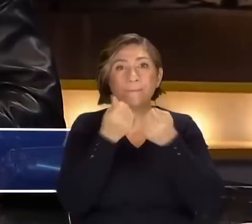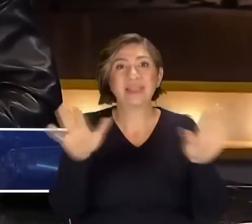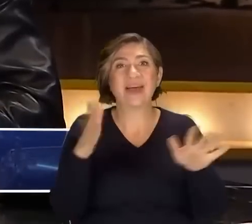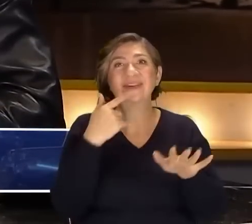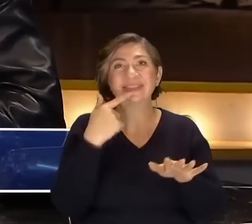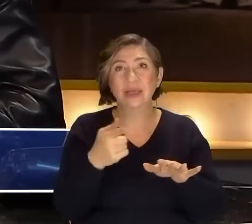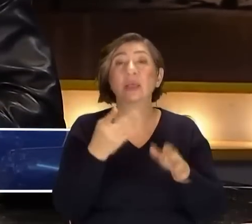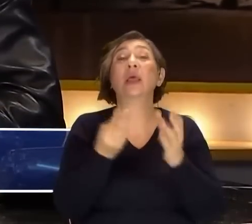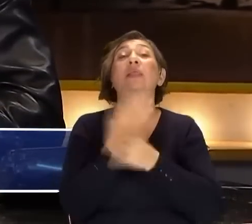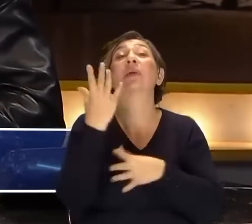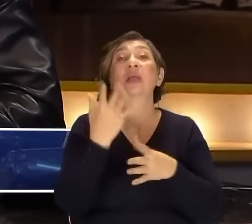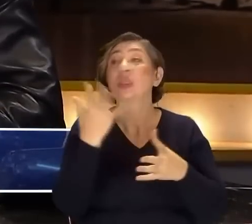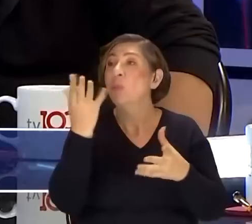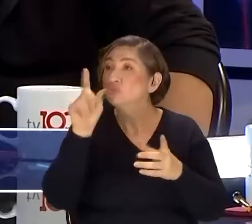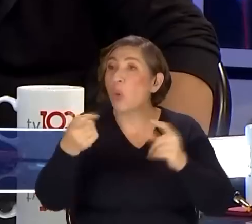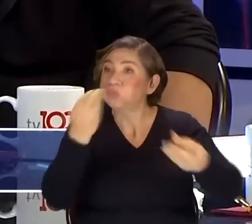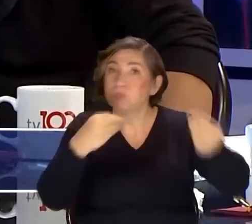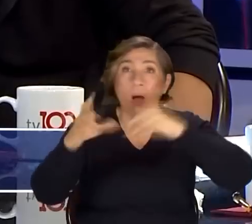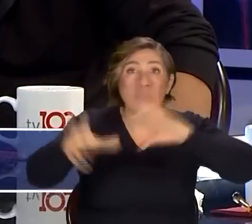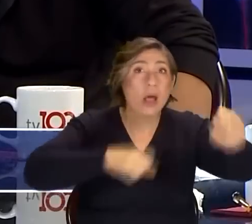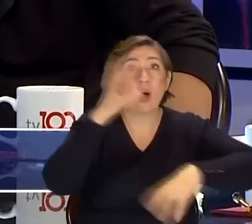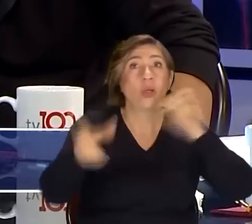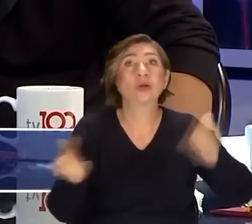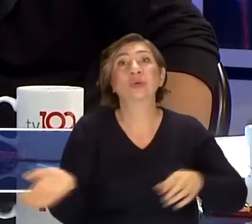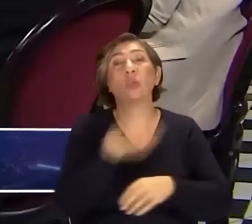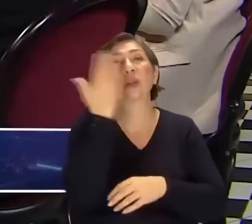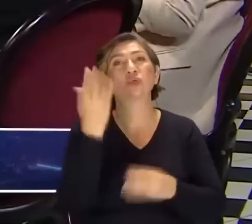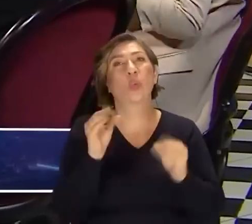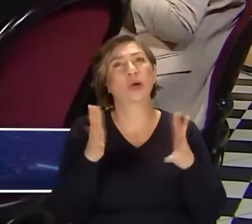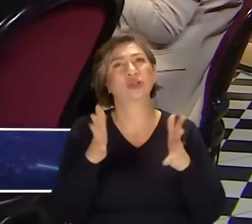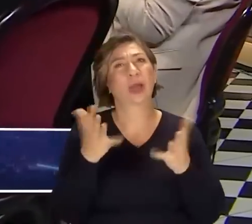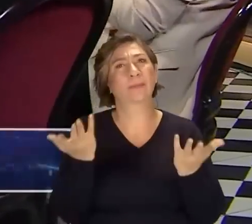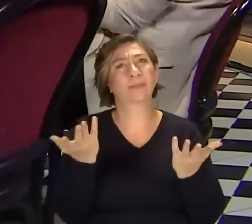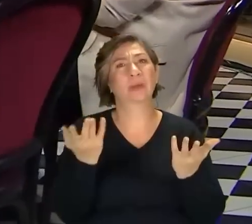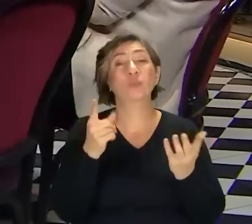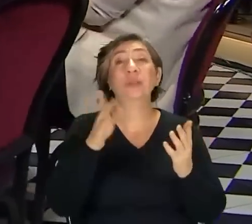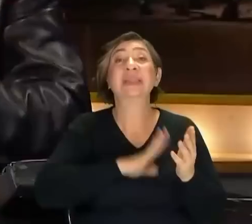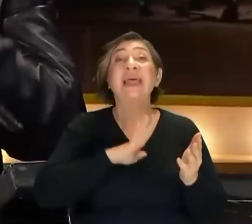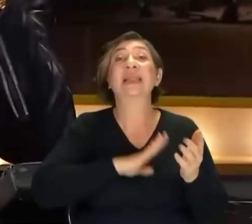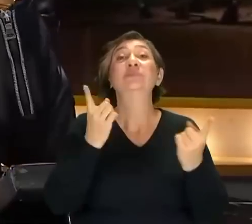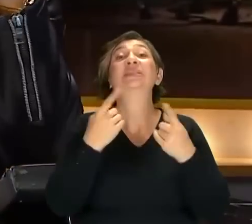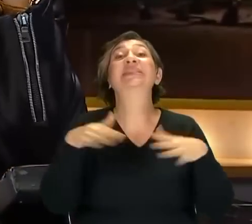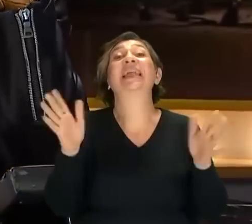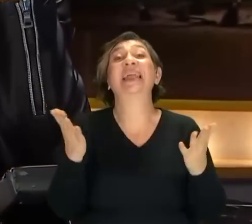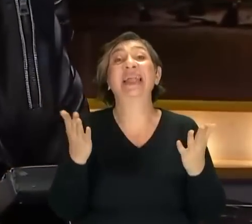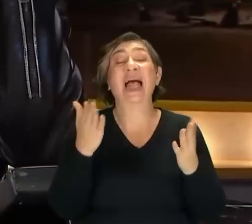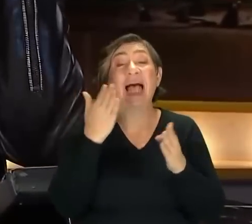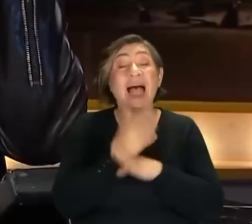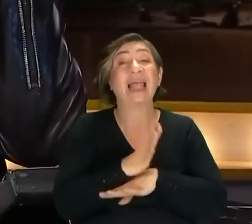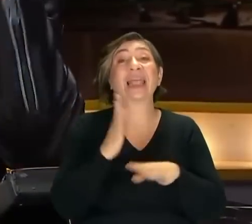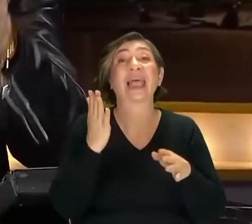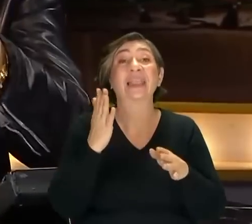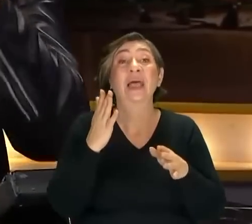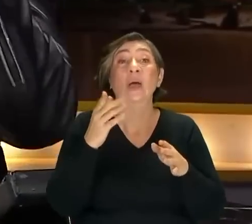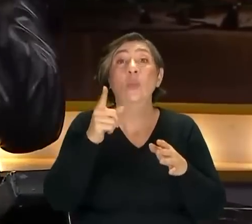bedavaya getirdikleri yetmedi. Bir de ne bulurlarsa alıp götürdüler. Çok acayip bir şey bu. Ya bu dayanılır bir şey değil. Ve bu hakikaten bütün